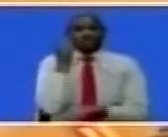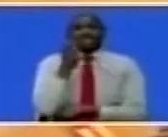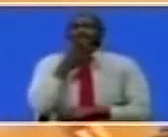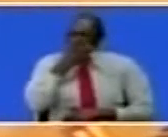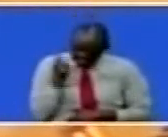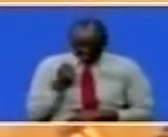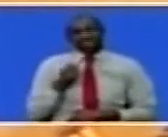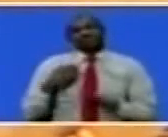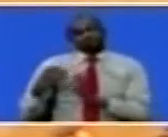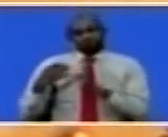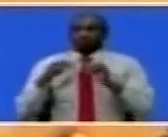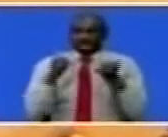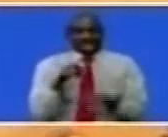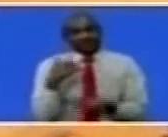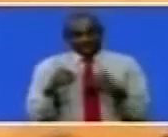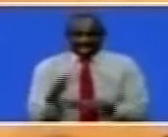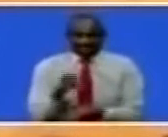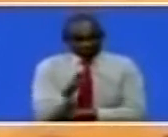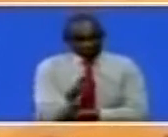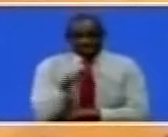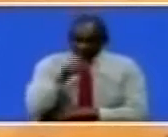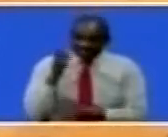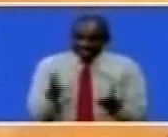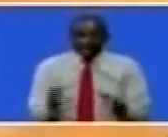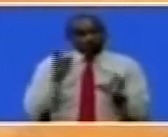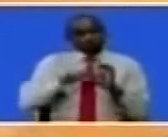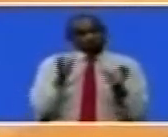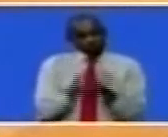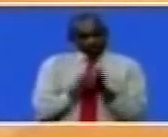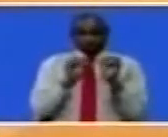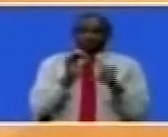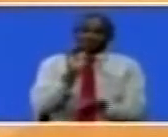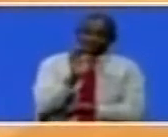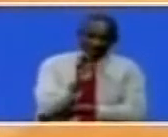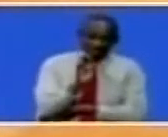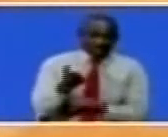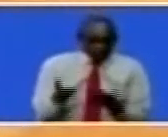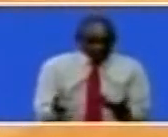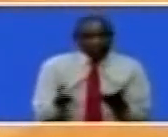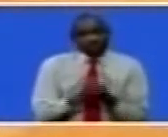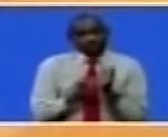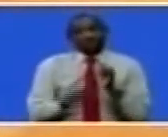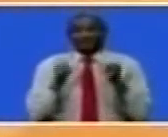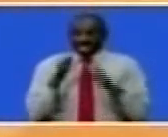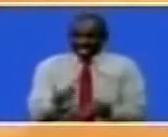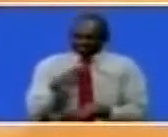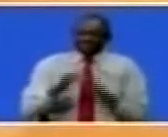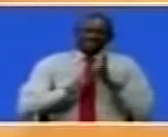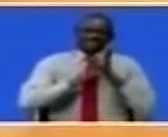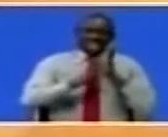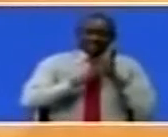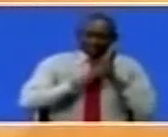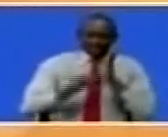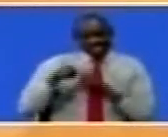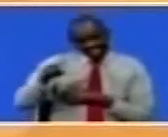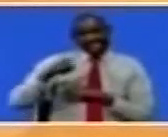mwaka 2005 na 2012 sasa anajiunga na nahodha wake Richie Macao kama mchezaji aliyetia fora katika